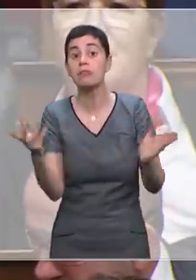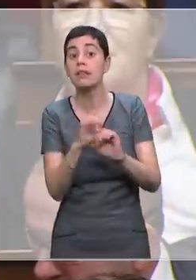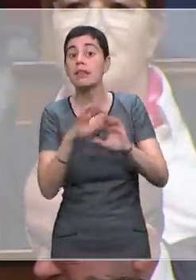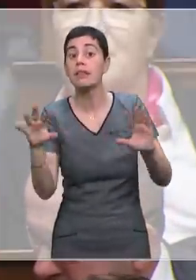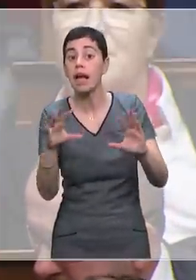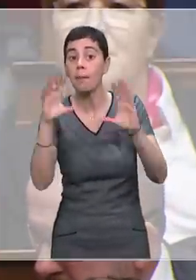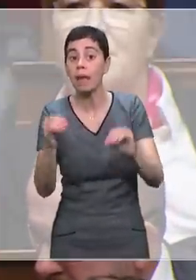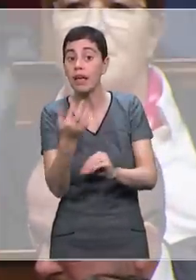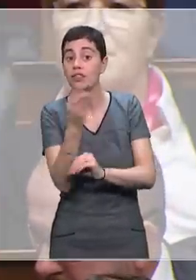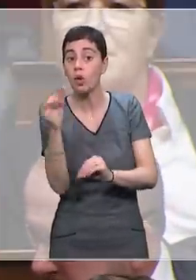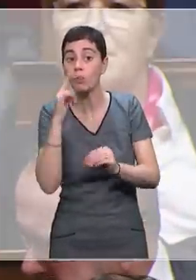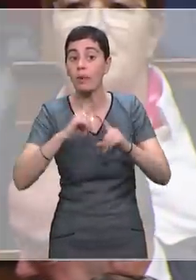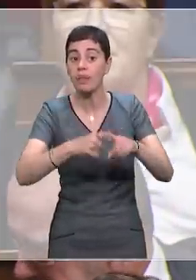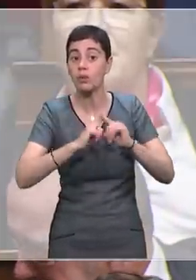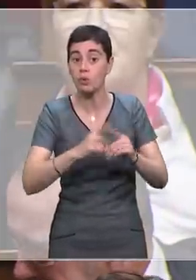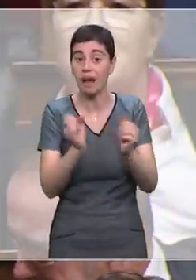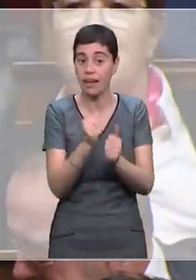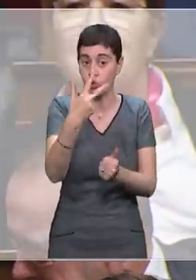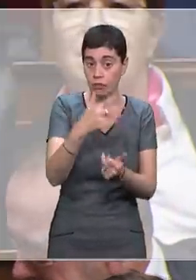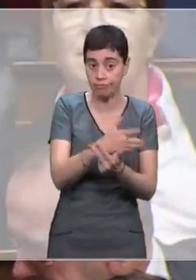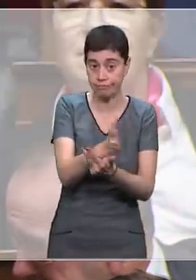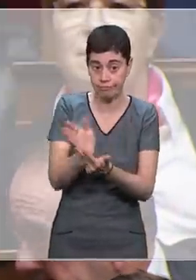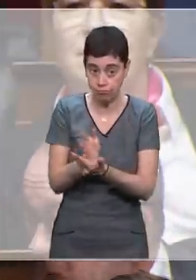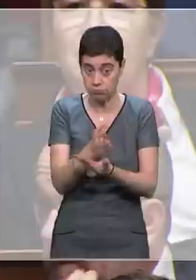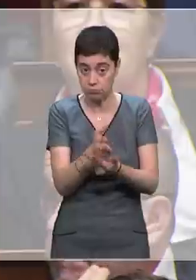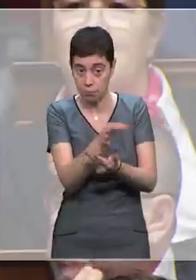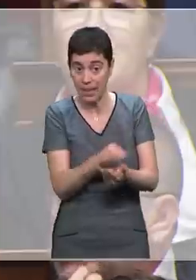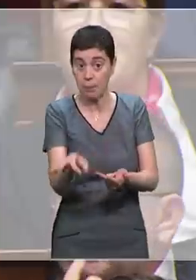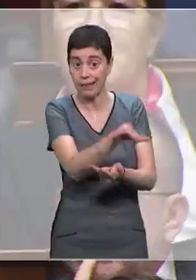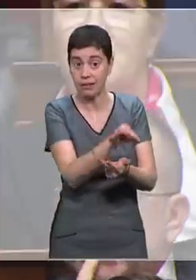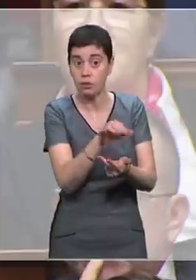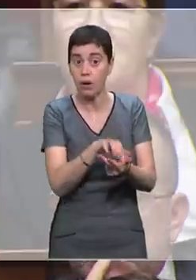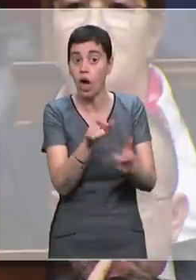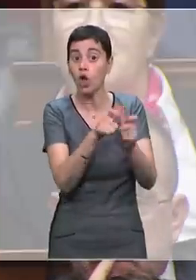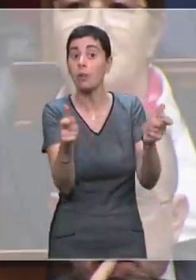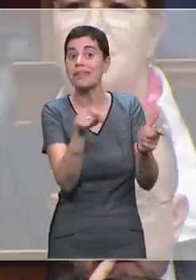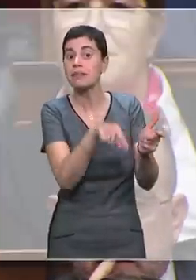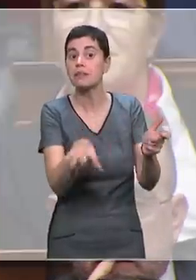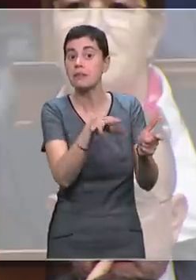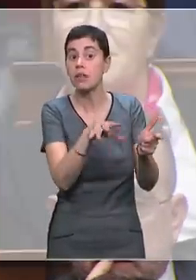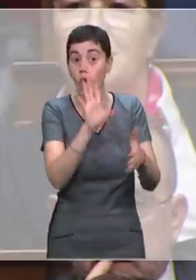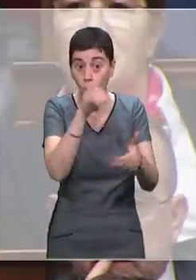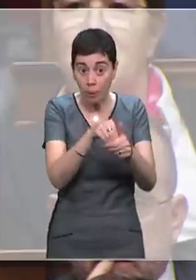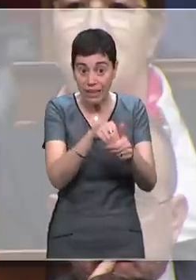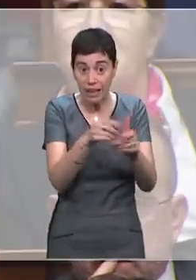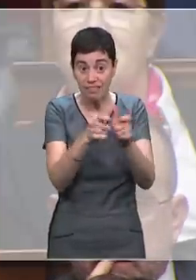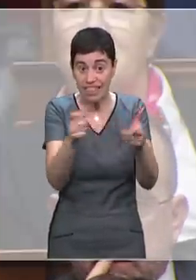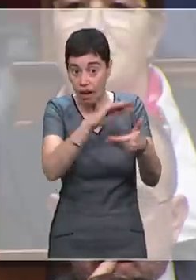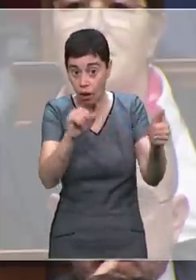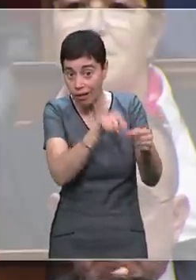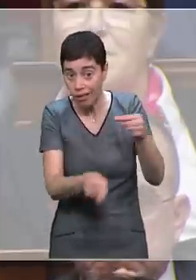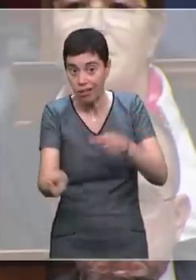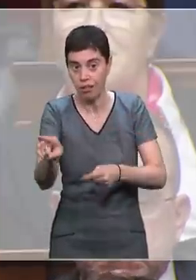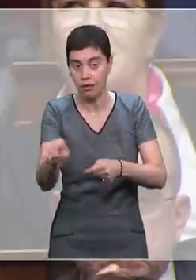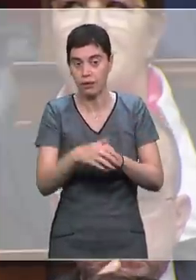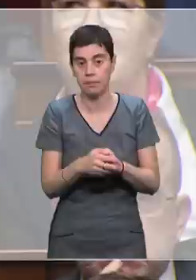ces négociations autour de trois questions. Le périmètre d'abord. Celui des entreprises comprendra-t-il les filiales au sens de la loi française?